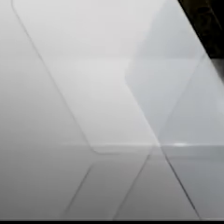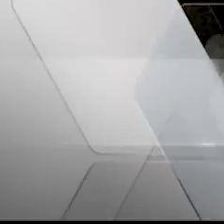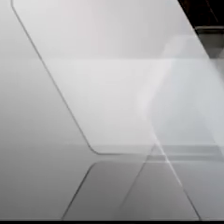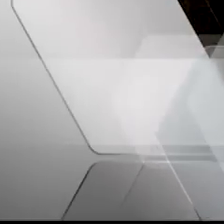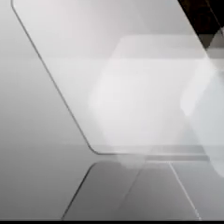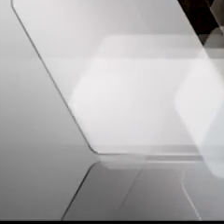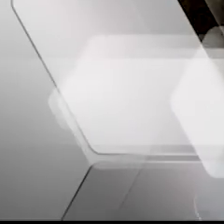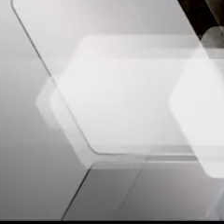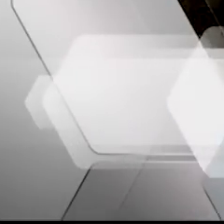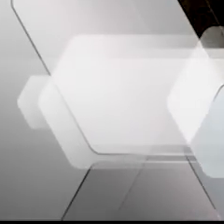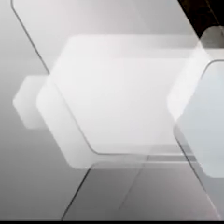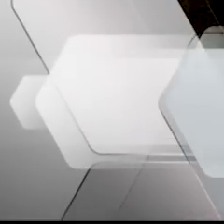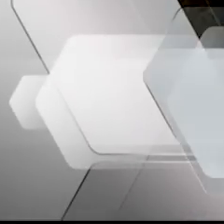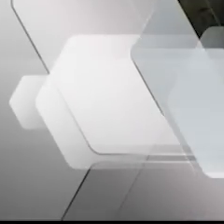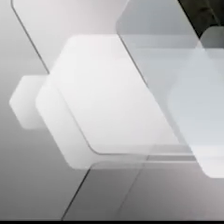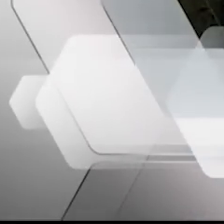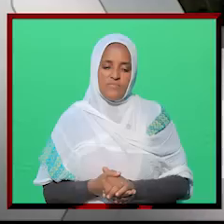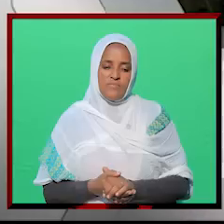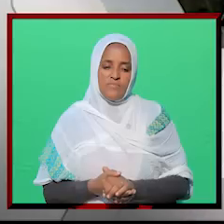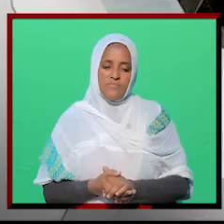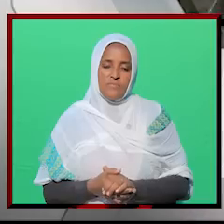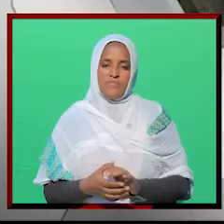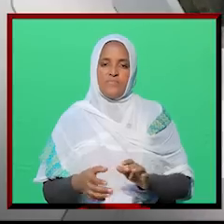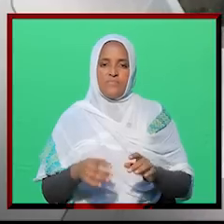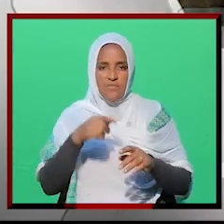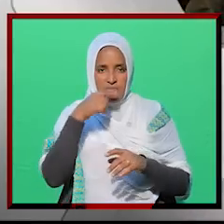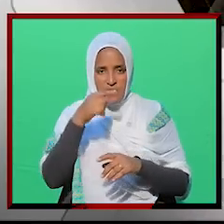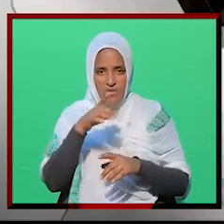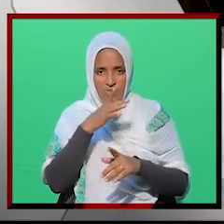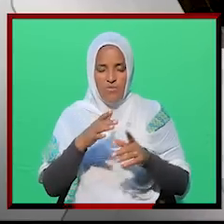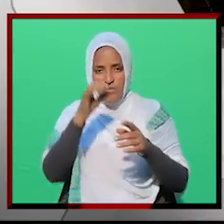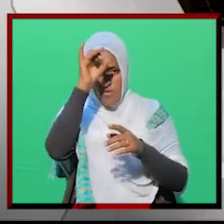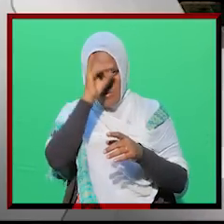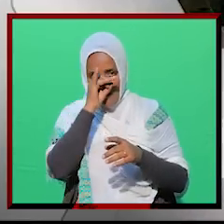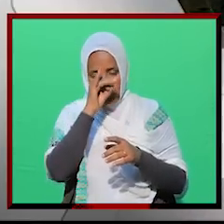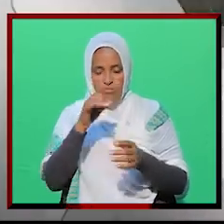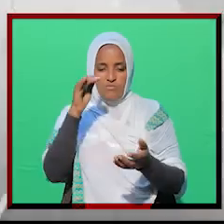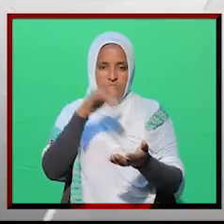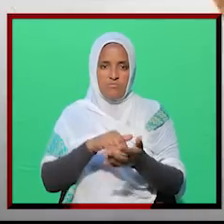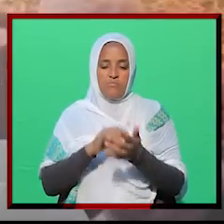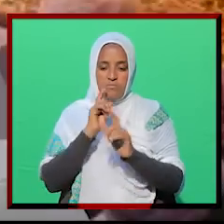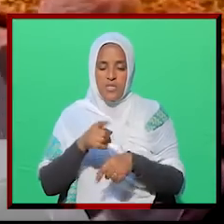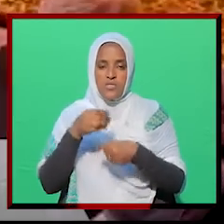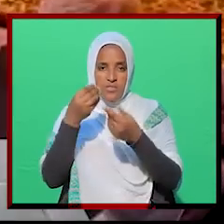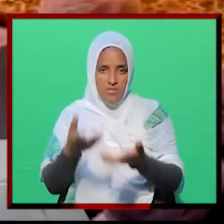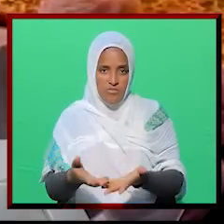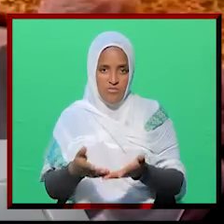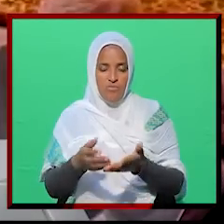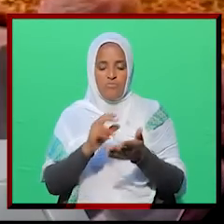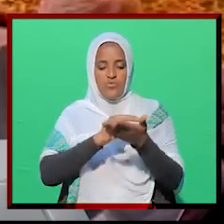ስልጣነ ክህነትን ተዋዶነን ብለው ተቀብለው ሲያበቁ በውሃ በመለቃለቅ ንስሐ እንደሚገቡ ክህነታቸው